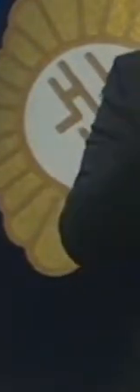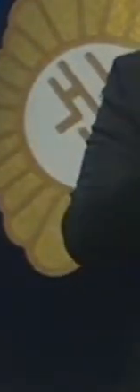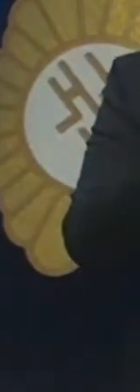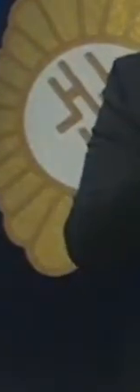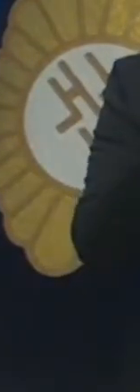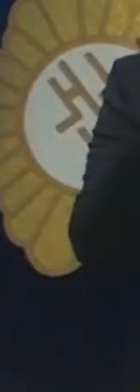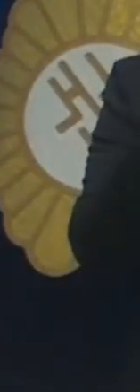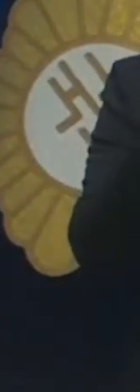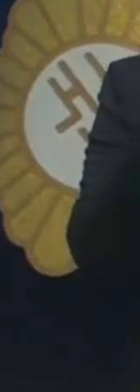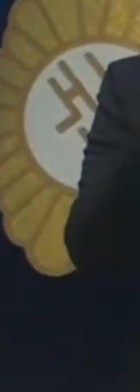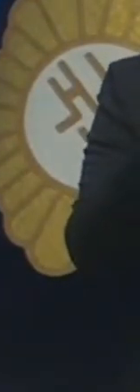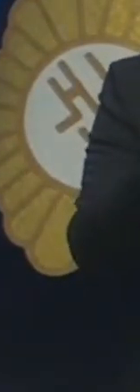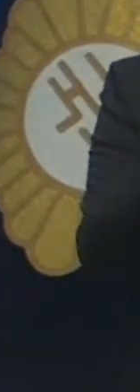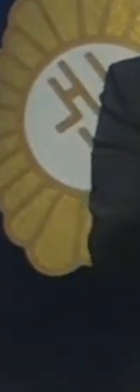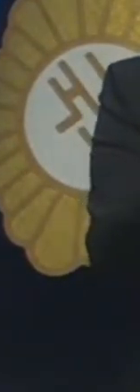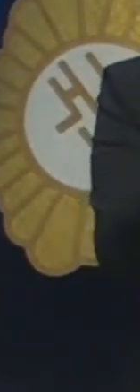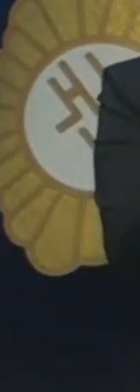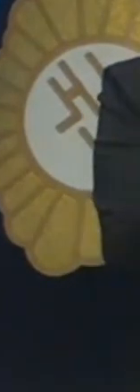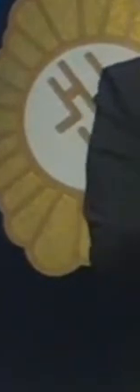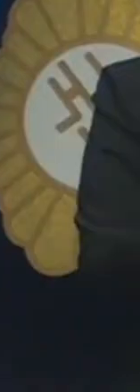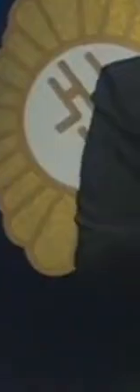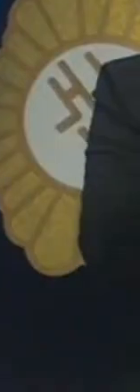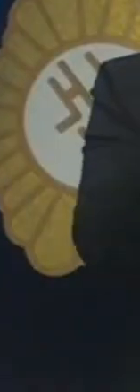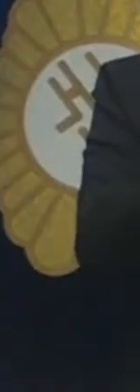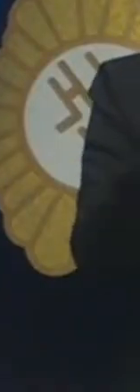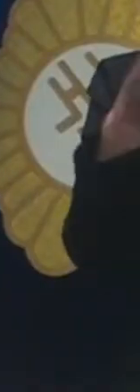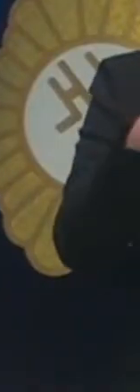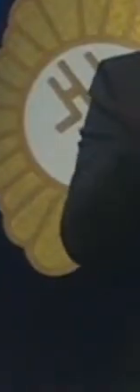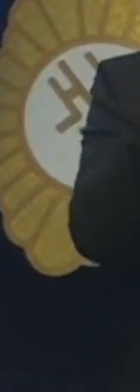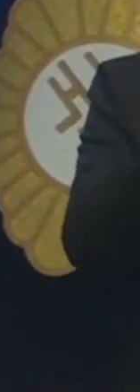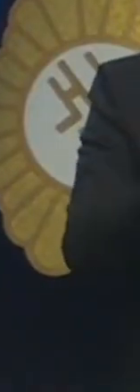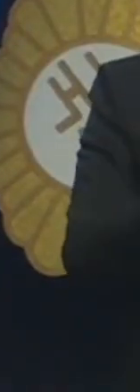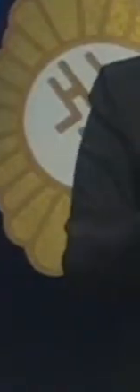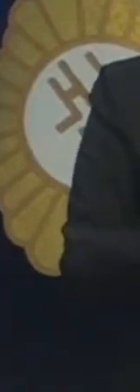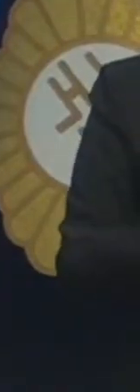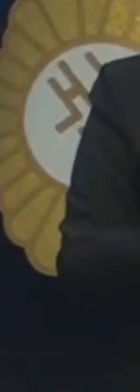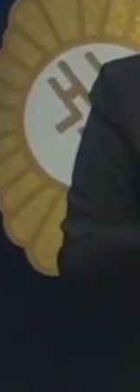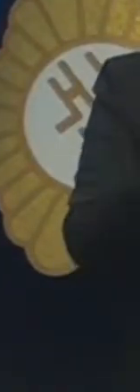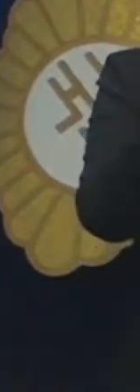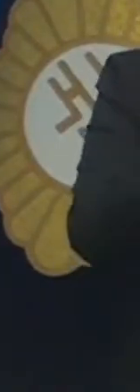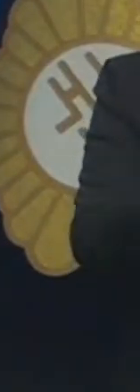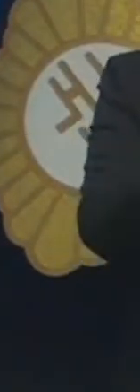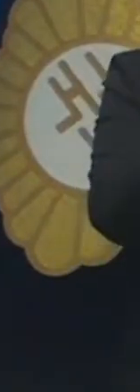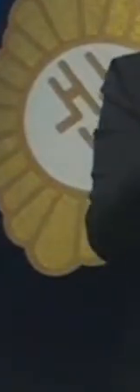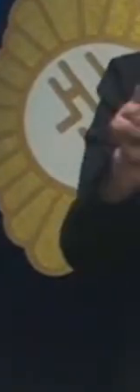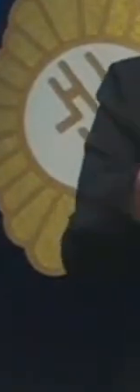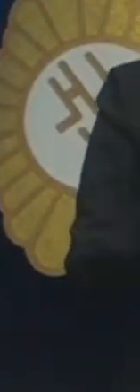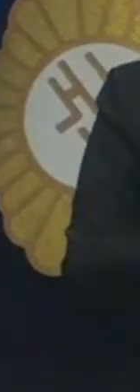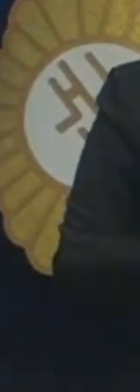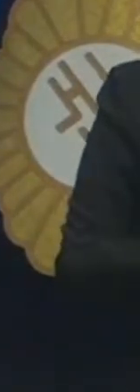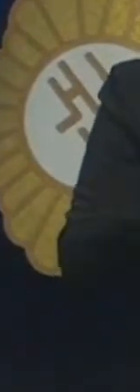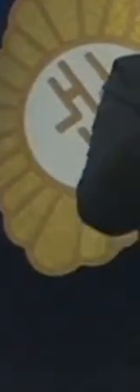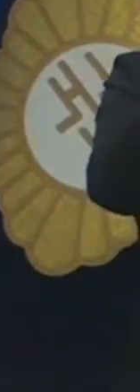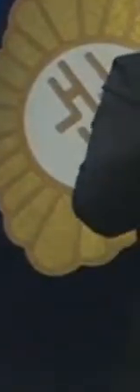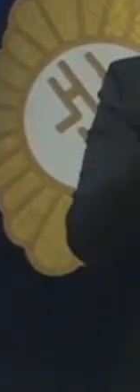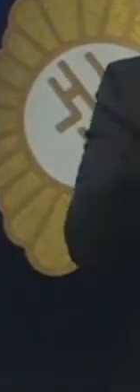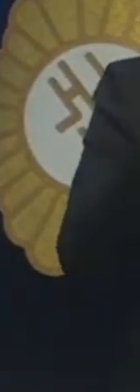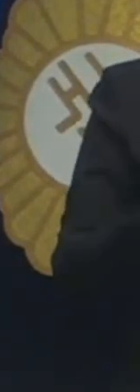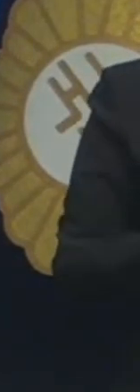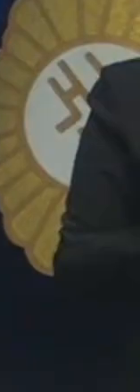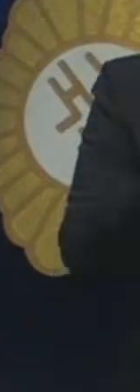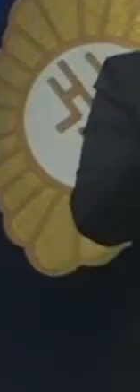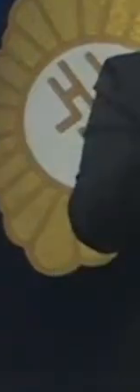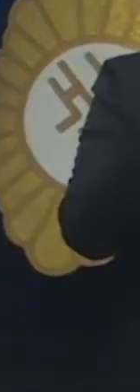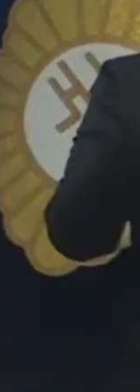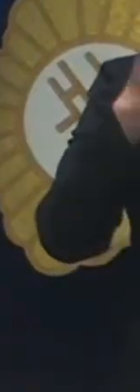있습니다. 이마저도 성사되지 않으면 남는 것은 청산밖에 없습니다. 결국 MBK는 챙길